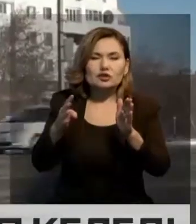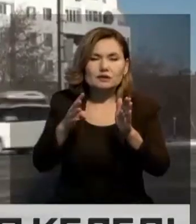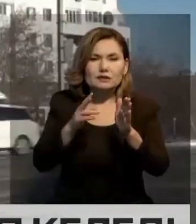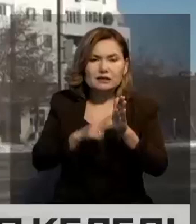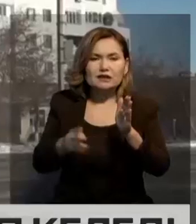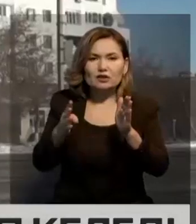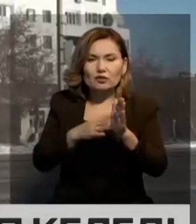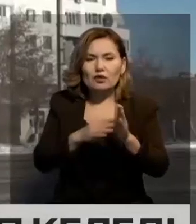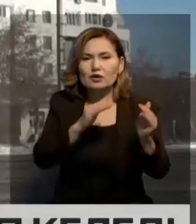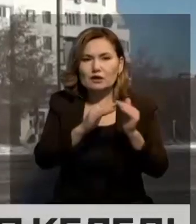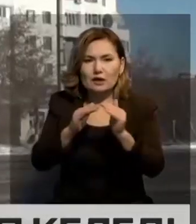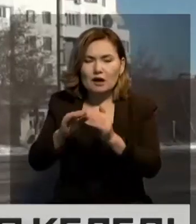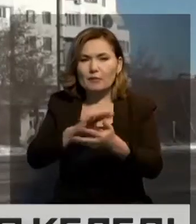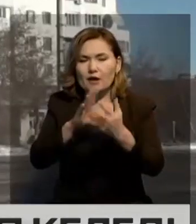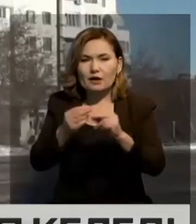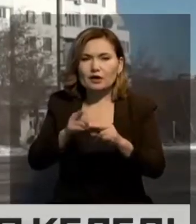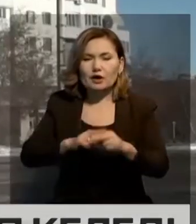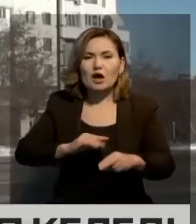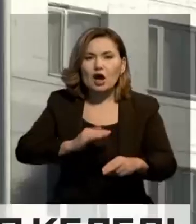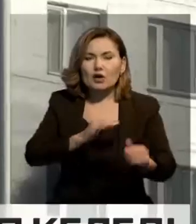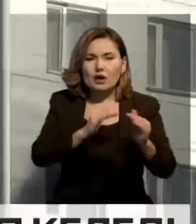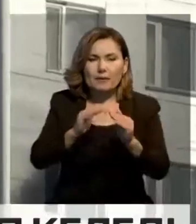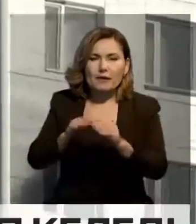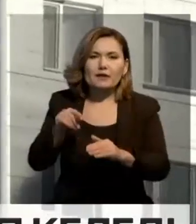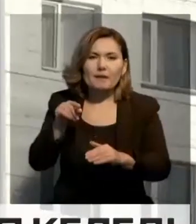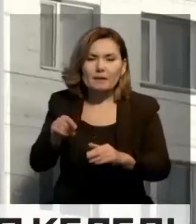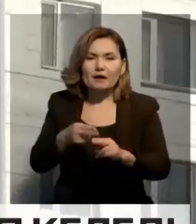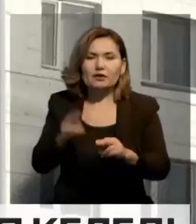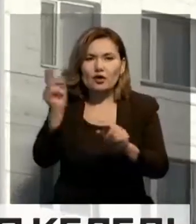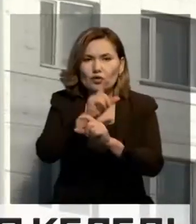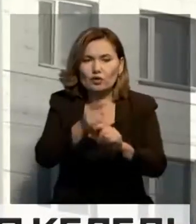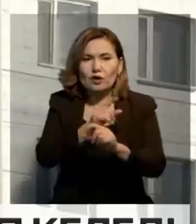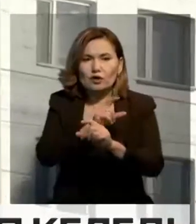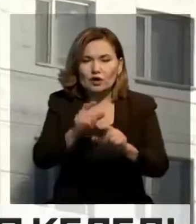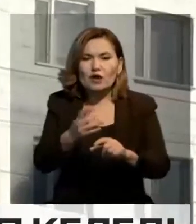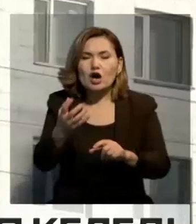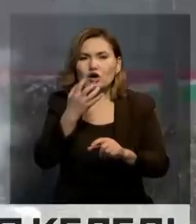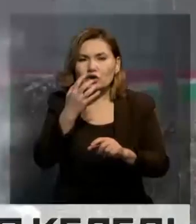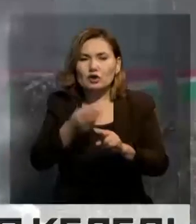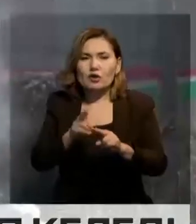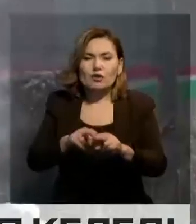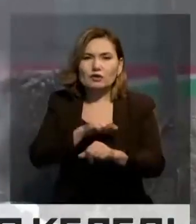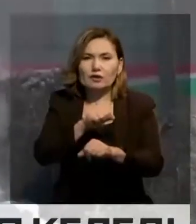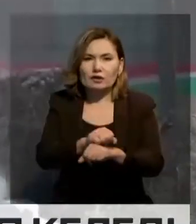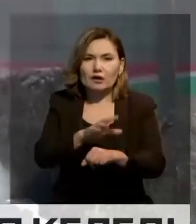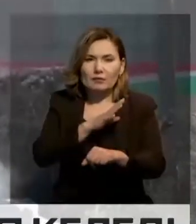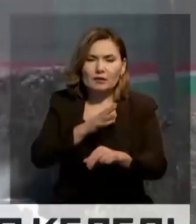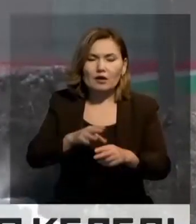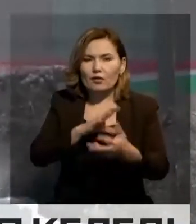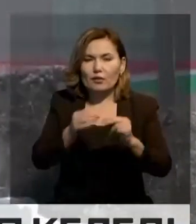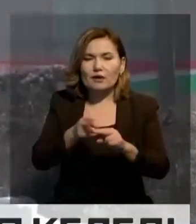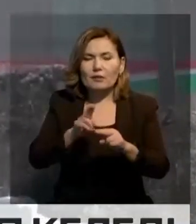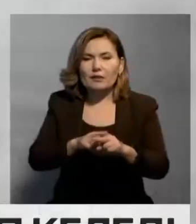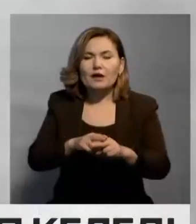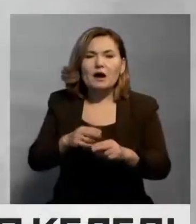қабатты, 5672 жекеменшік тұрғын үй, мыңнан астам нысандар жылумен қамтудың төменгі параметріне көшірілді.